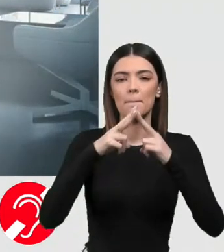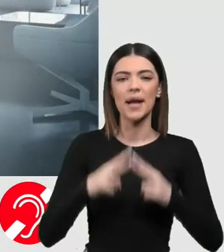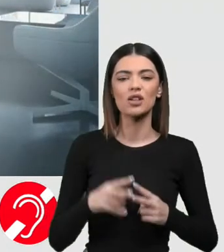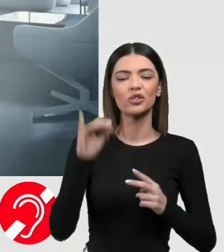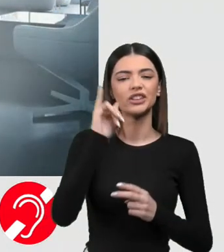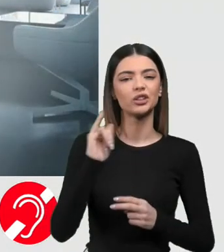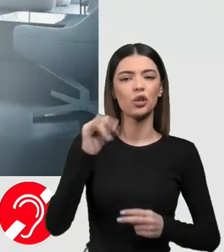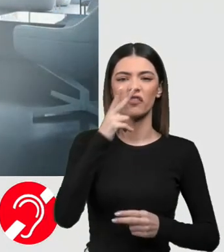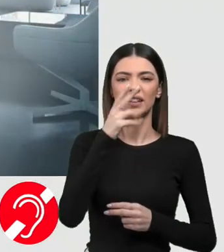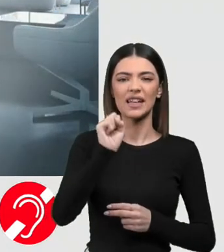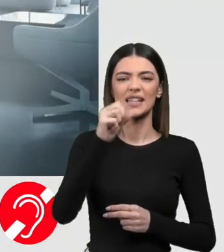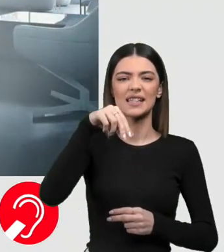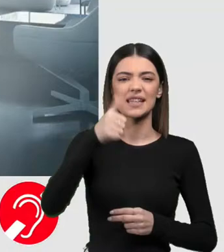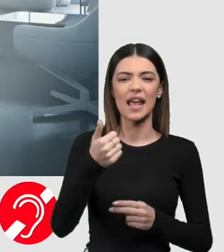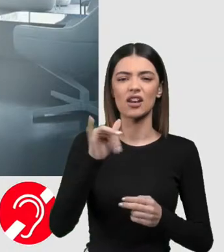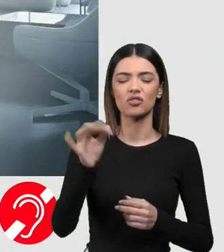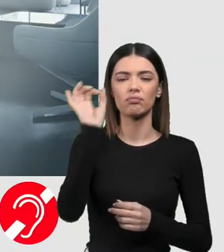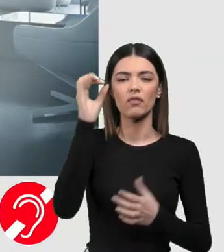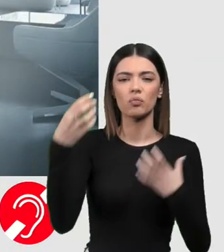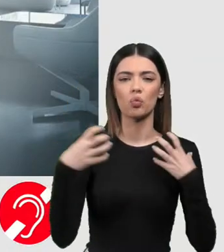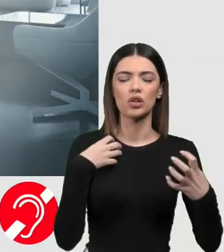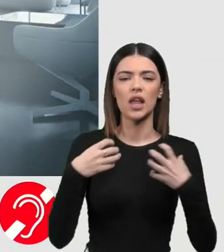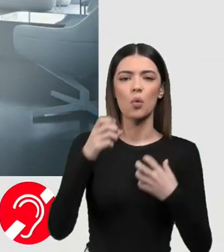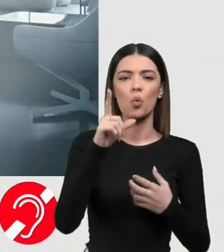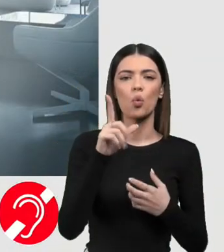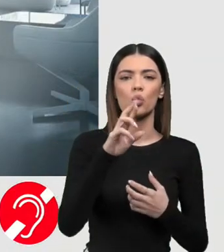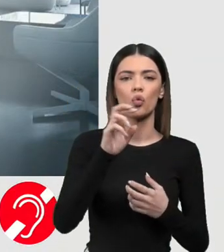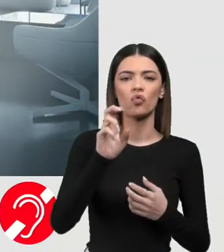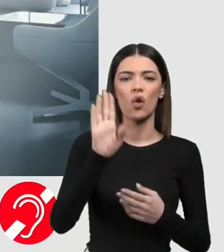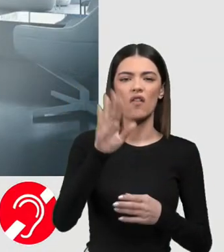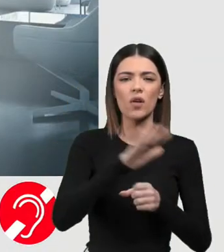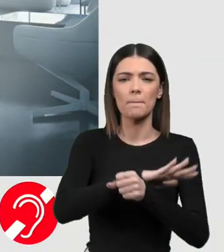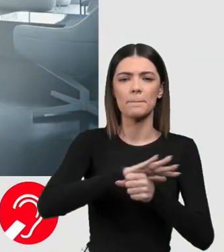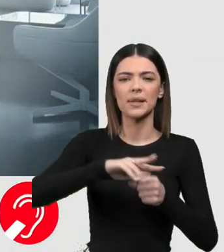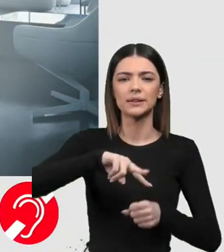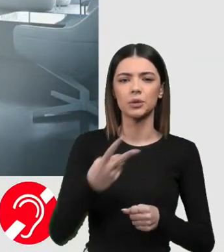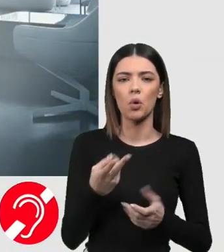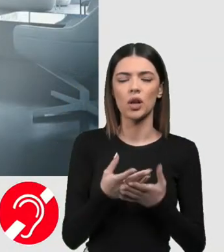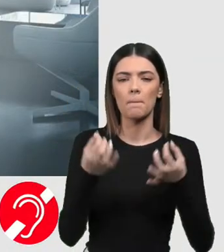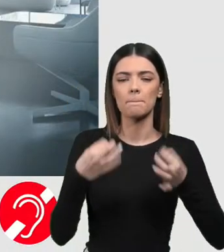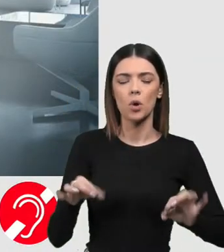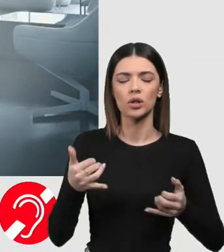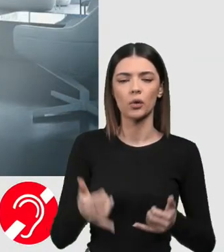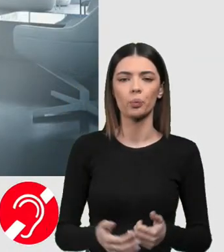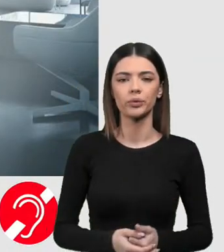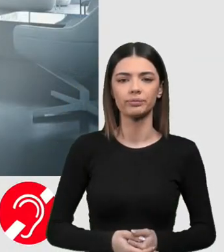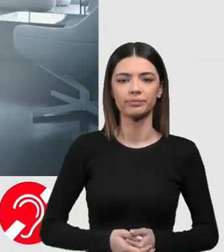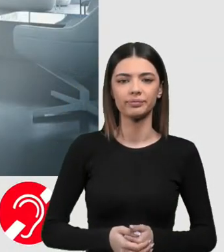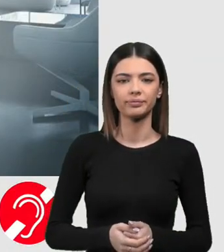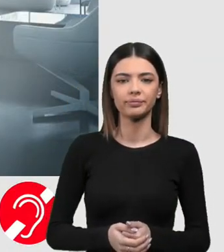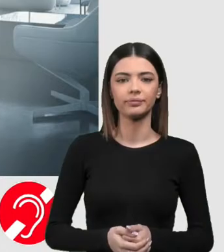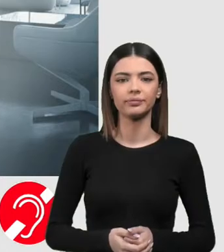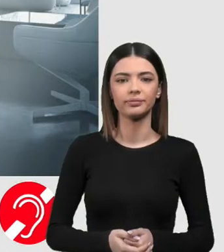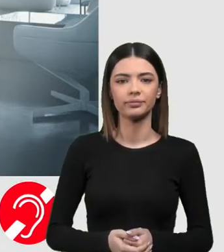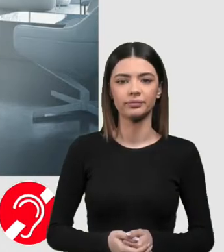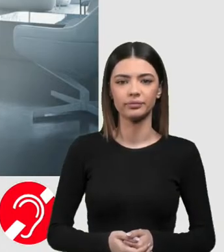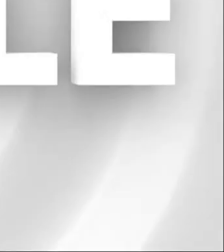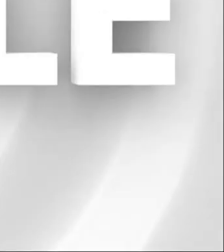inima Parisului istoric, cu vedere la Sena și la Muzeul Louvre, apartamentul a fost complet refăcut de către designer într-un stil futurist.